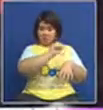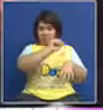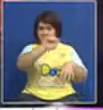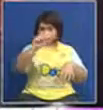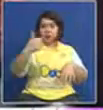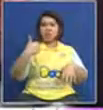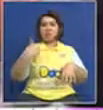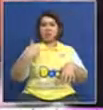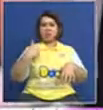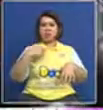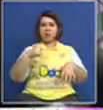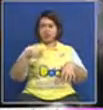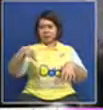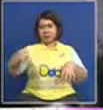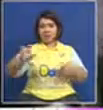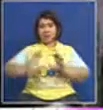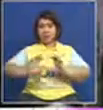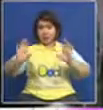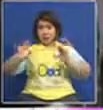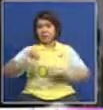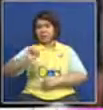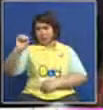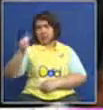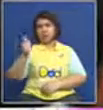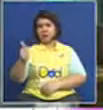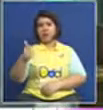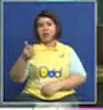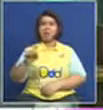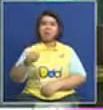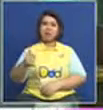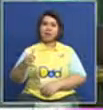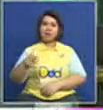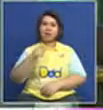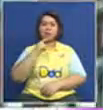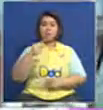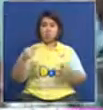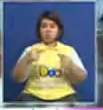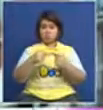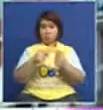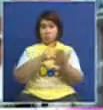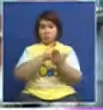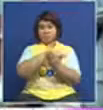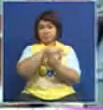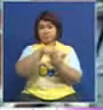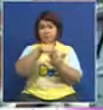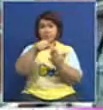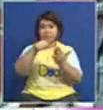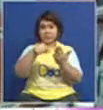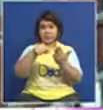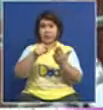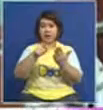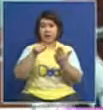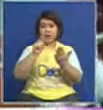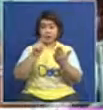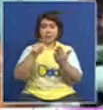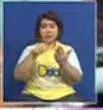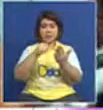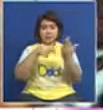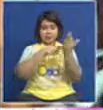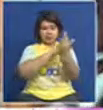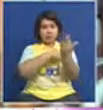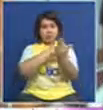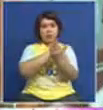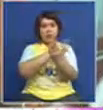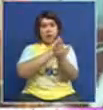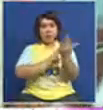ายและบางหน่วยพรรครัฐบาลก็คว้าชัยไปได้ที่บริเวณด่านตรวจคนเข้าเมืองตำบลปากน้ำอำเภอเมืองจังหวัดระนอง